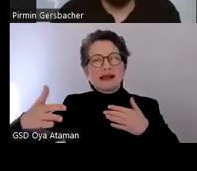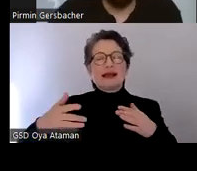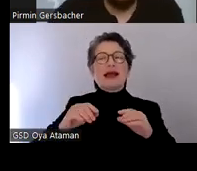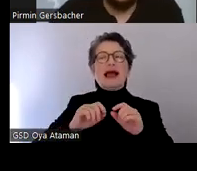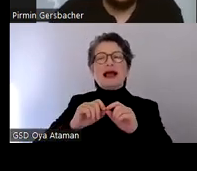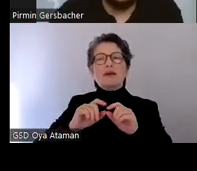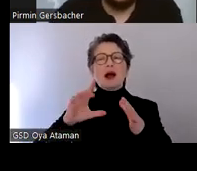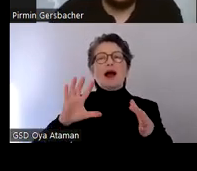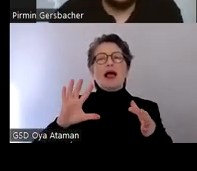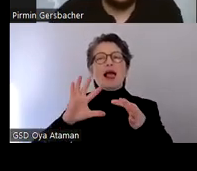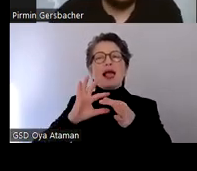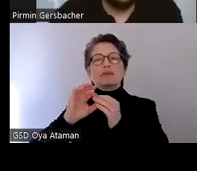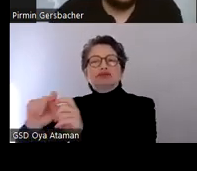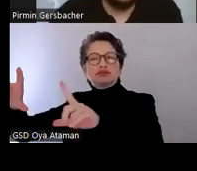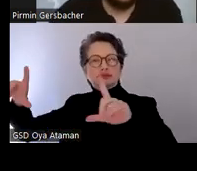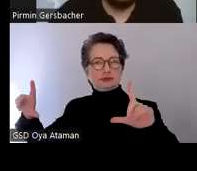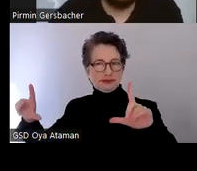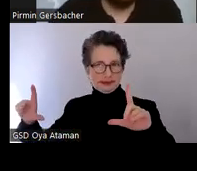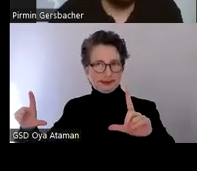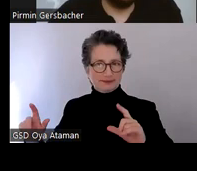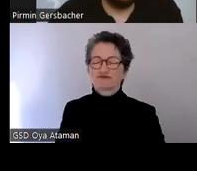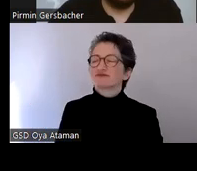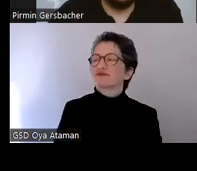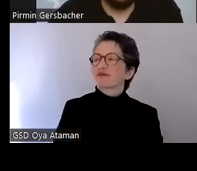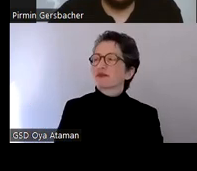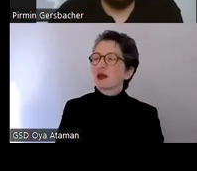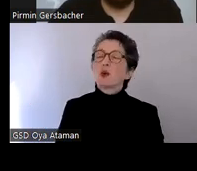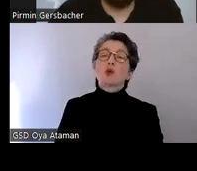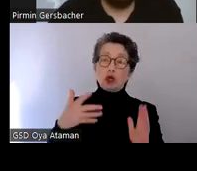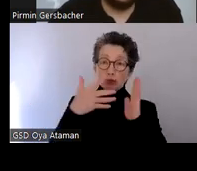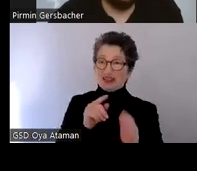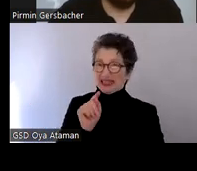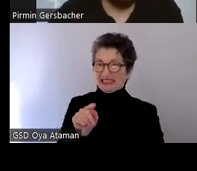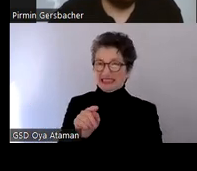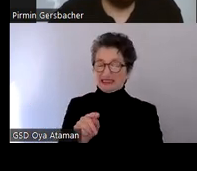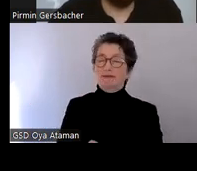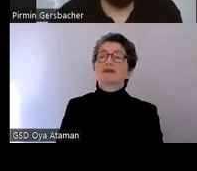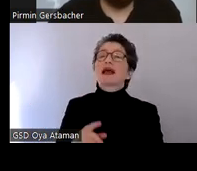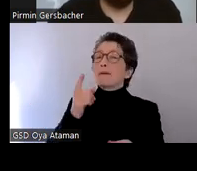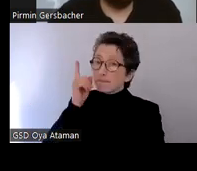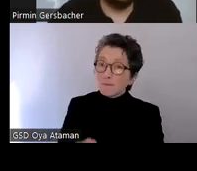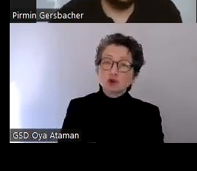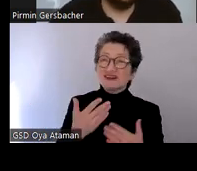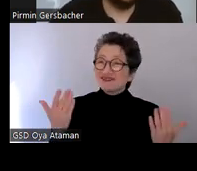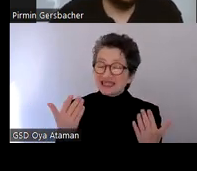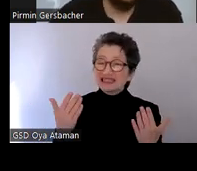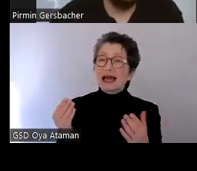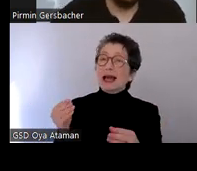Icon. Und hier besagt eben der Prüfschritt, diese haben jeweils entweder eine Beschriftung oder einen